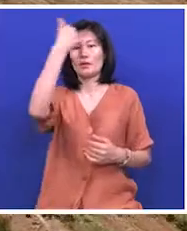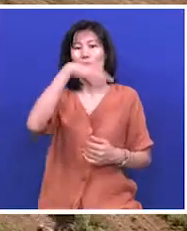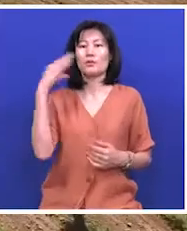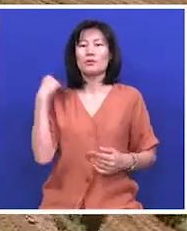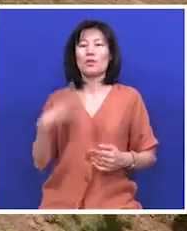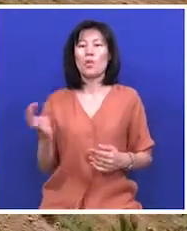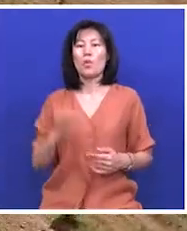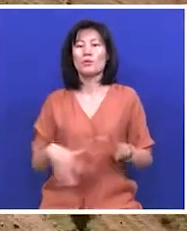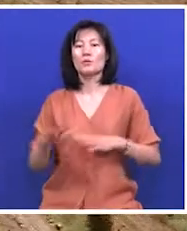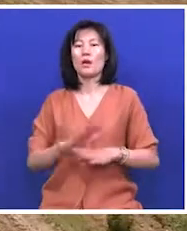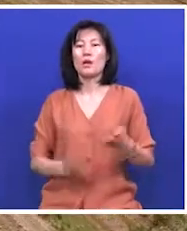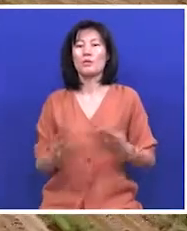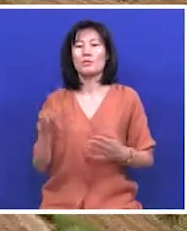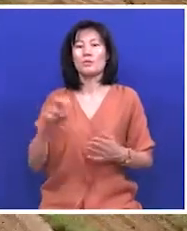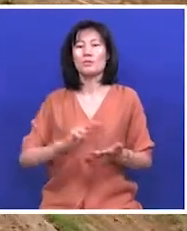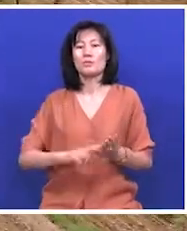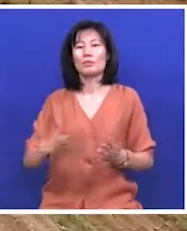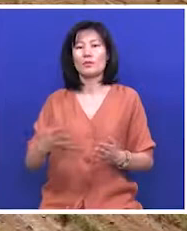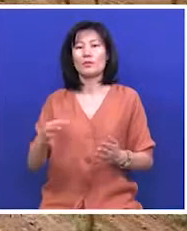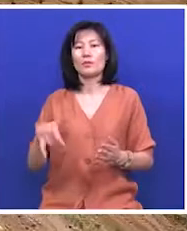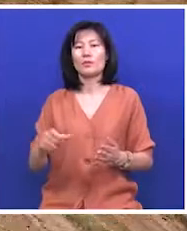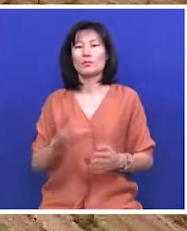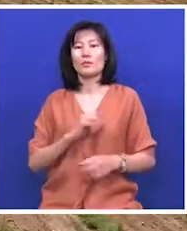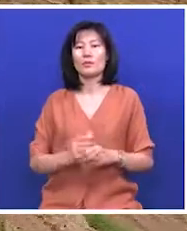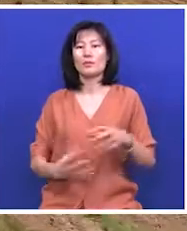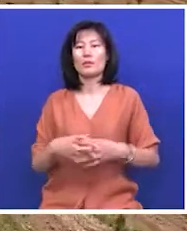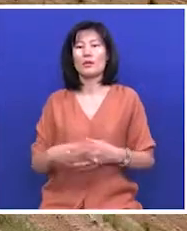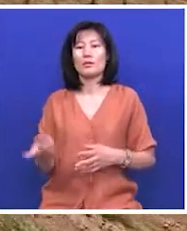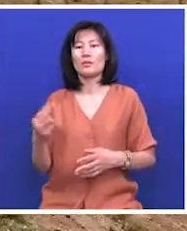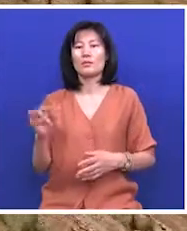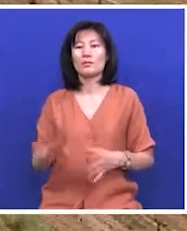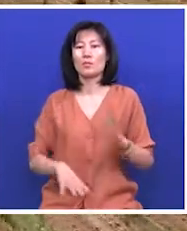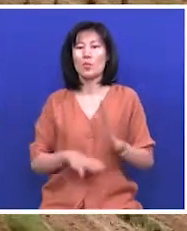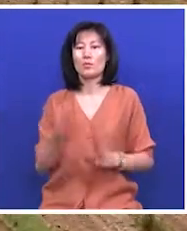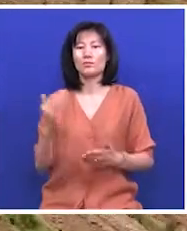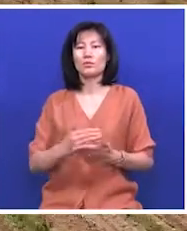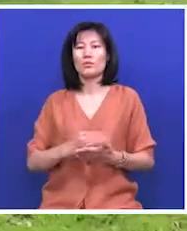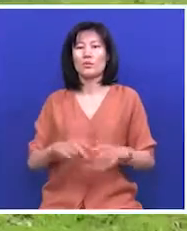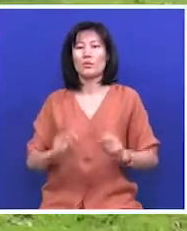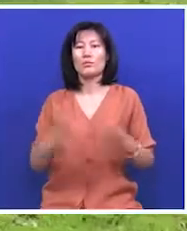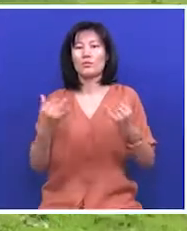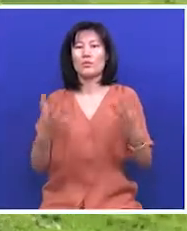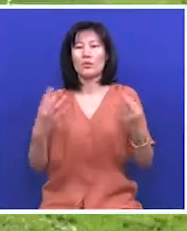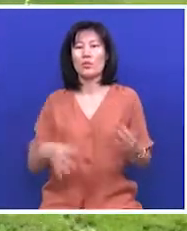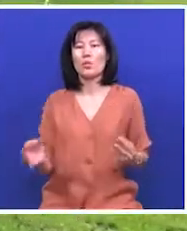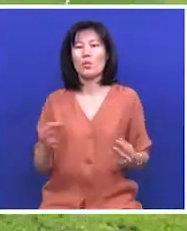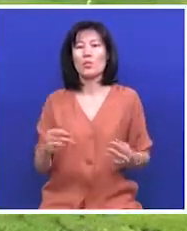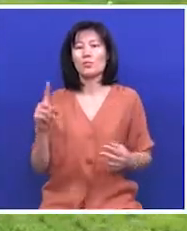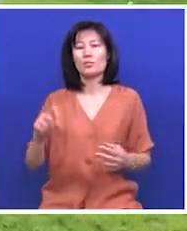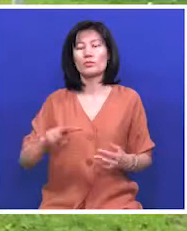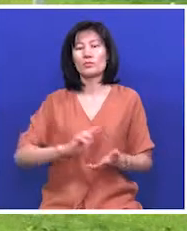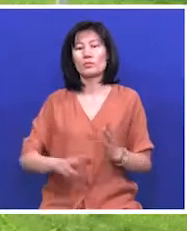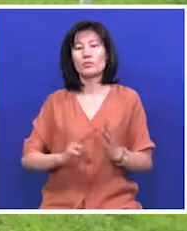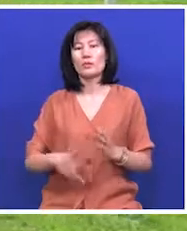Биылғы жылы Түркістан облысы бойынша жалпы көлемі 825 мың гектар аумаққа ауыл шаруашылығы дақылдарын өсіру жоспарланса, бүгінгі күнде